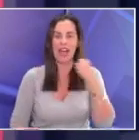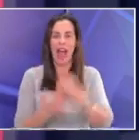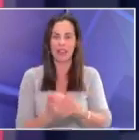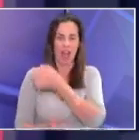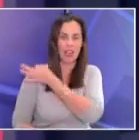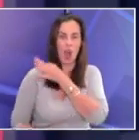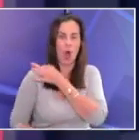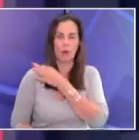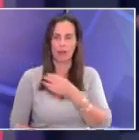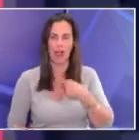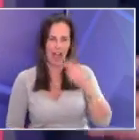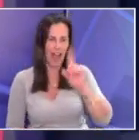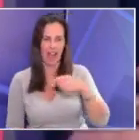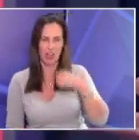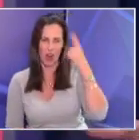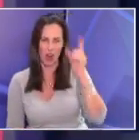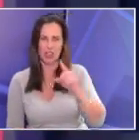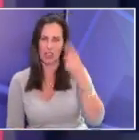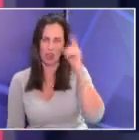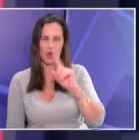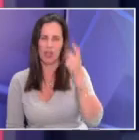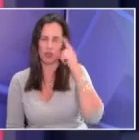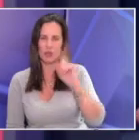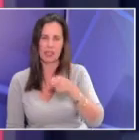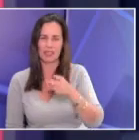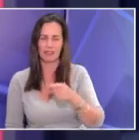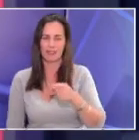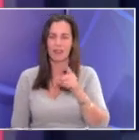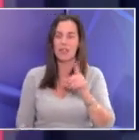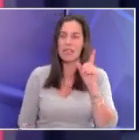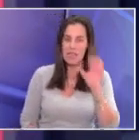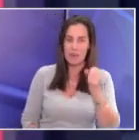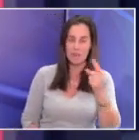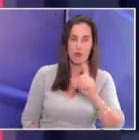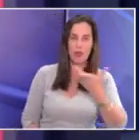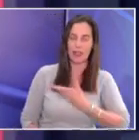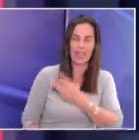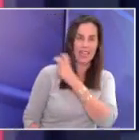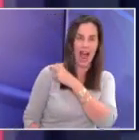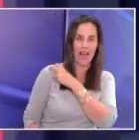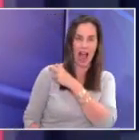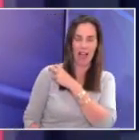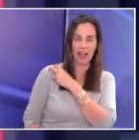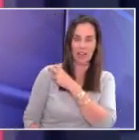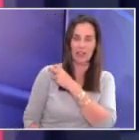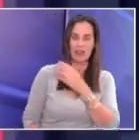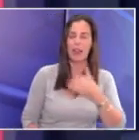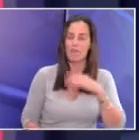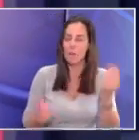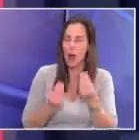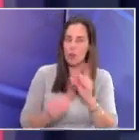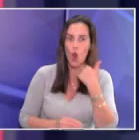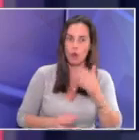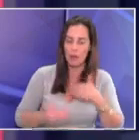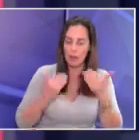תת-אלוף. אני לא חושב שזה מה צריך להיות. האם מישהו מהם נתן לי דרגה, ואם נפל דופי